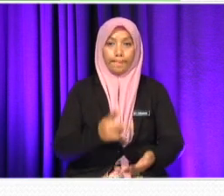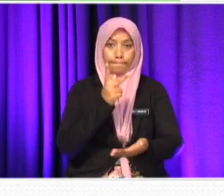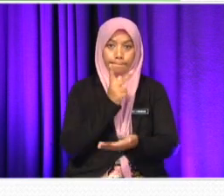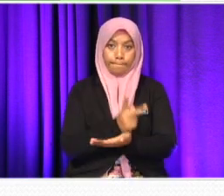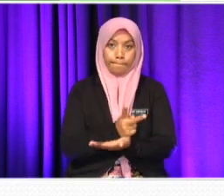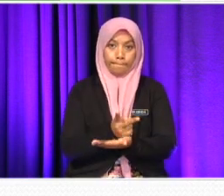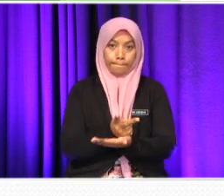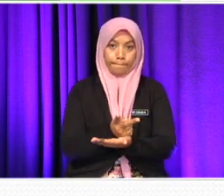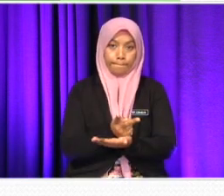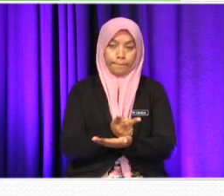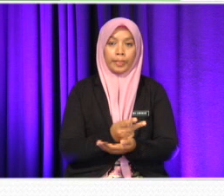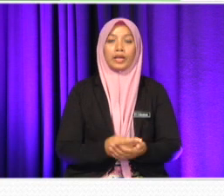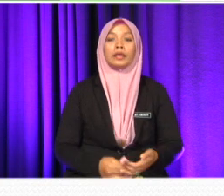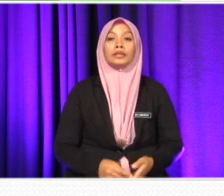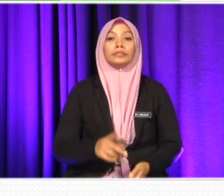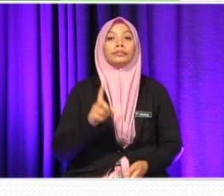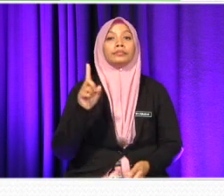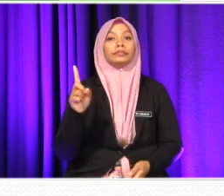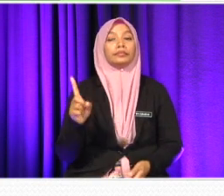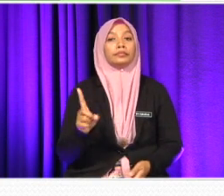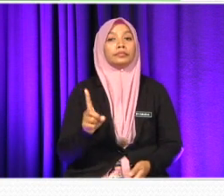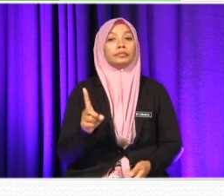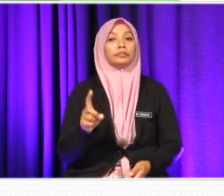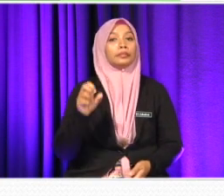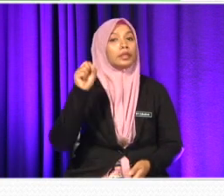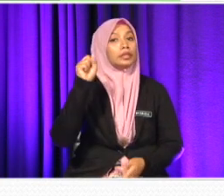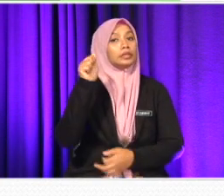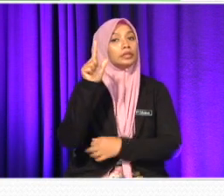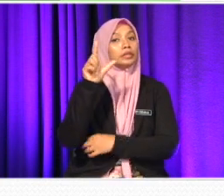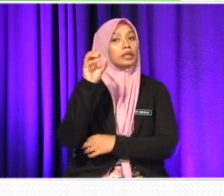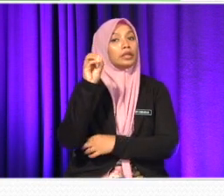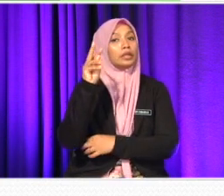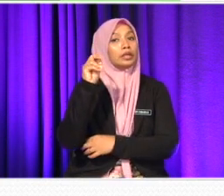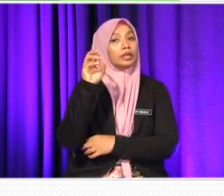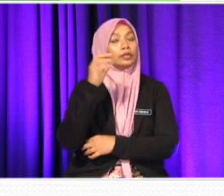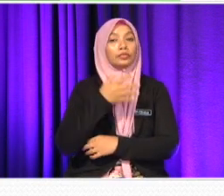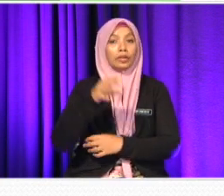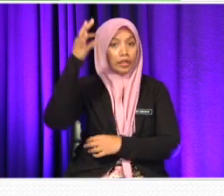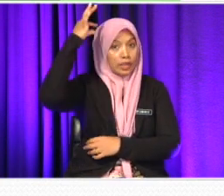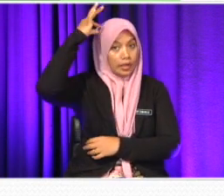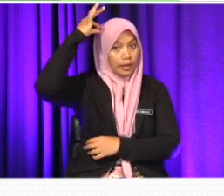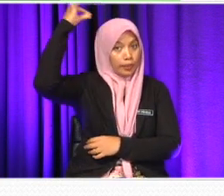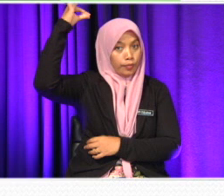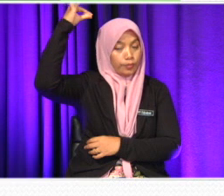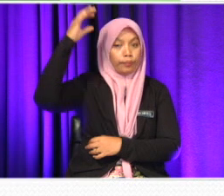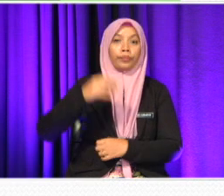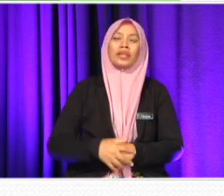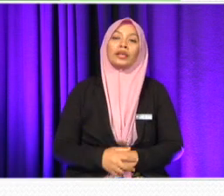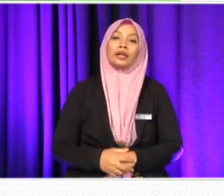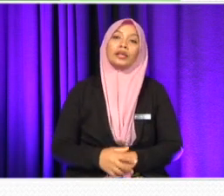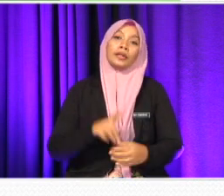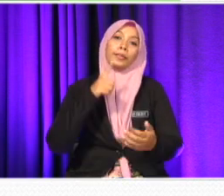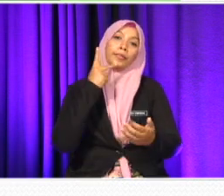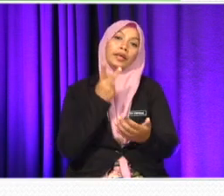Rambo contohnya Oke ataupun peringatan kecantikan maupun kamu juga lah berkaitan tentang quality